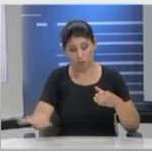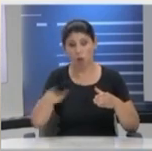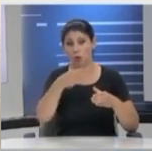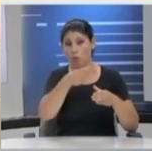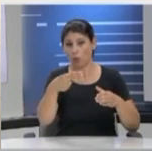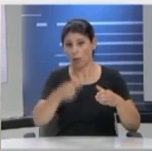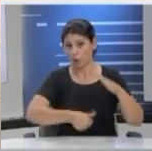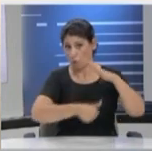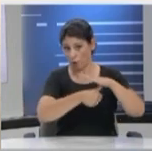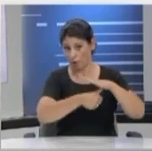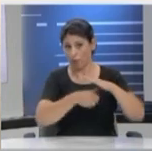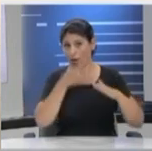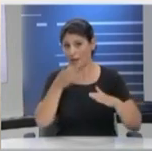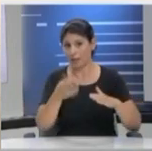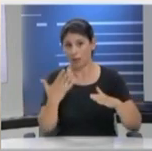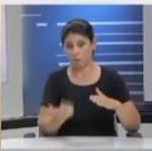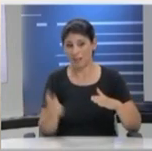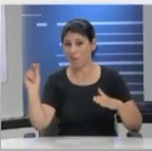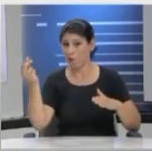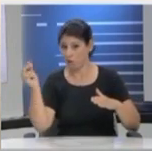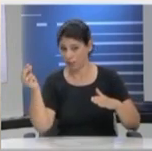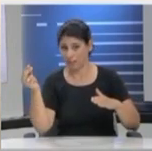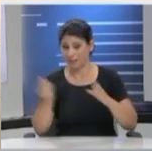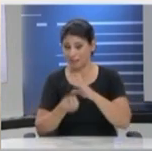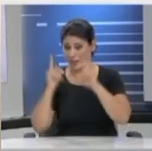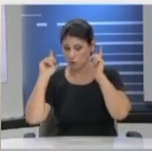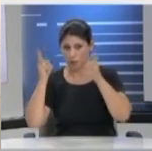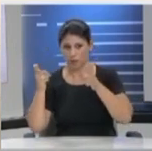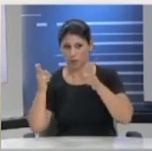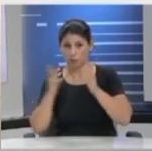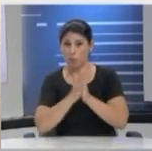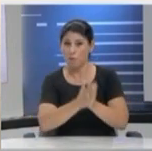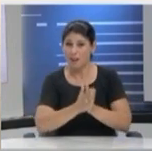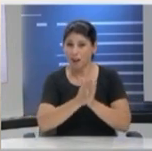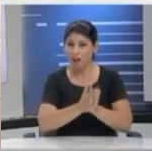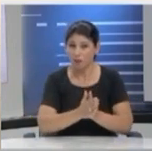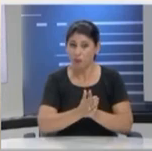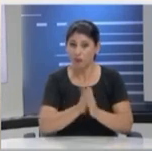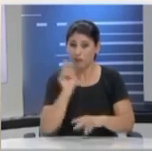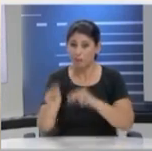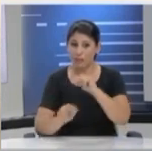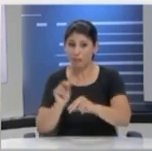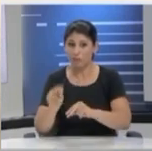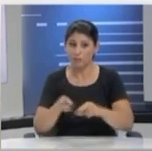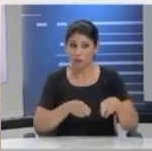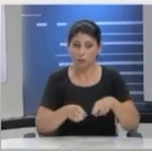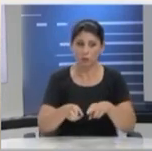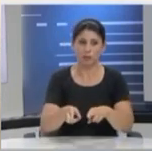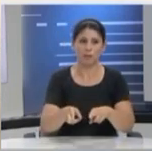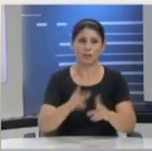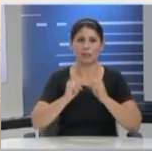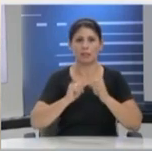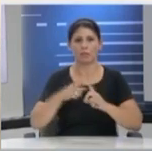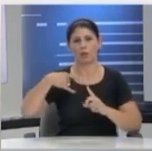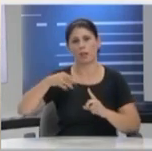ο Θοδωράκης, ο πρόεδρος, έλεγε ότι υπήρχαν βουλευτές της Νέας Δημοκρατίας που παρακαλούσαν να ψηφίσει το ποτάμι